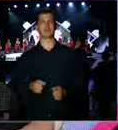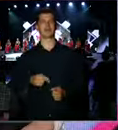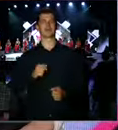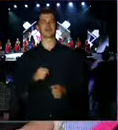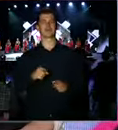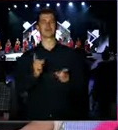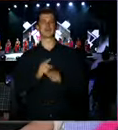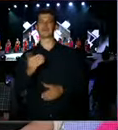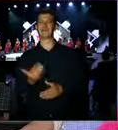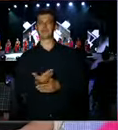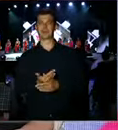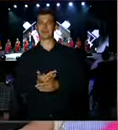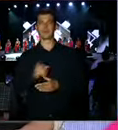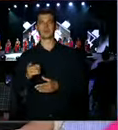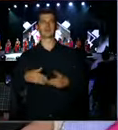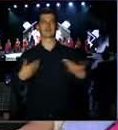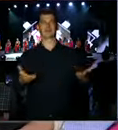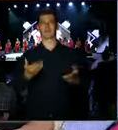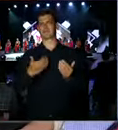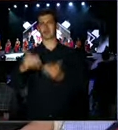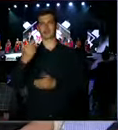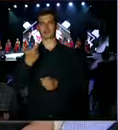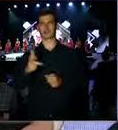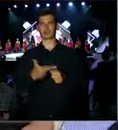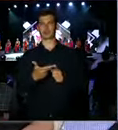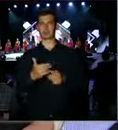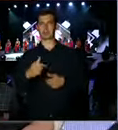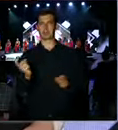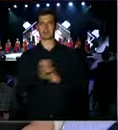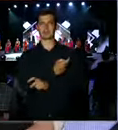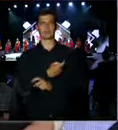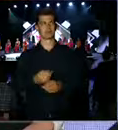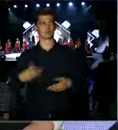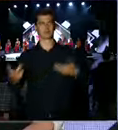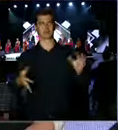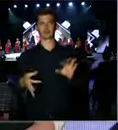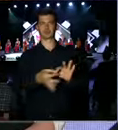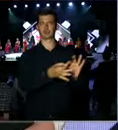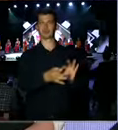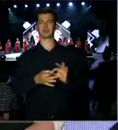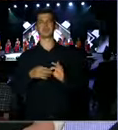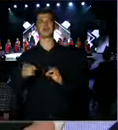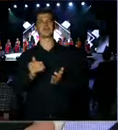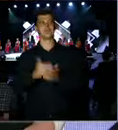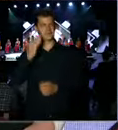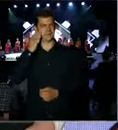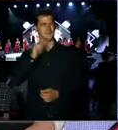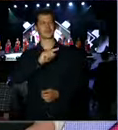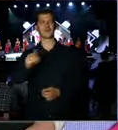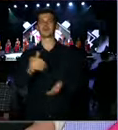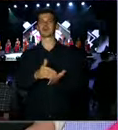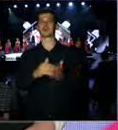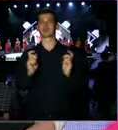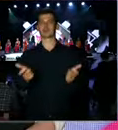firma oferujemy nasze produkty w ponad 130 krajach. Wiemy, czego potrzebują nasi